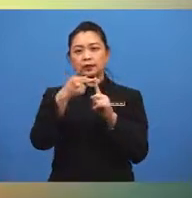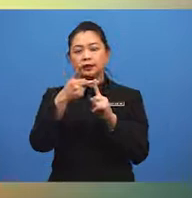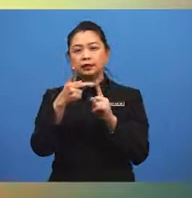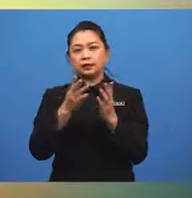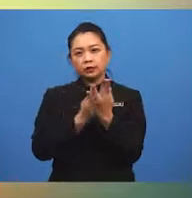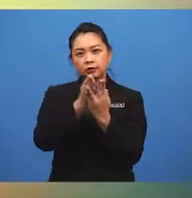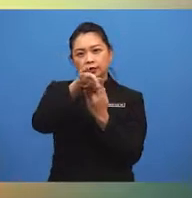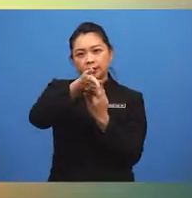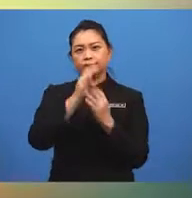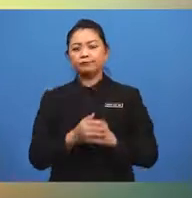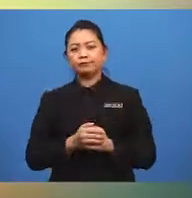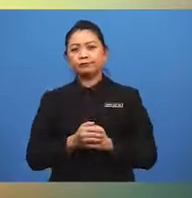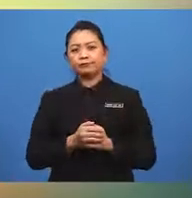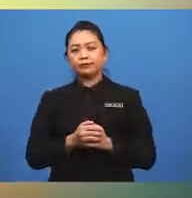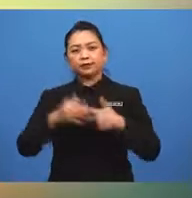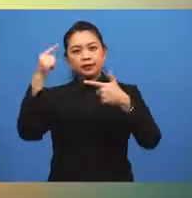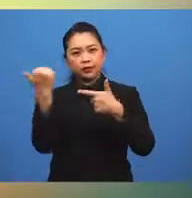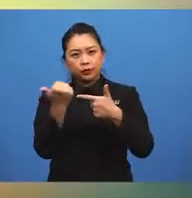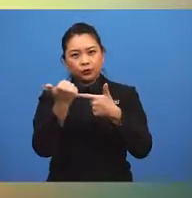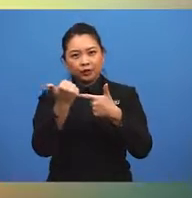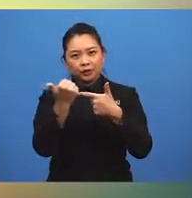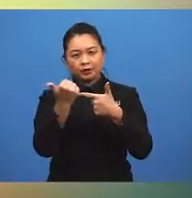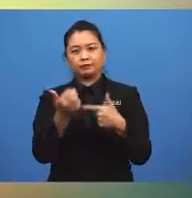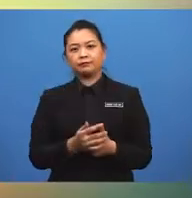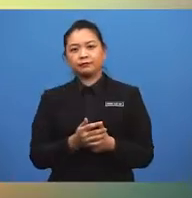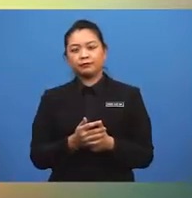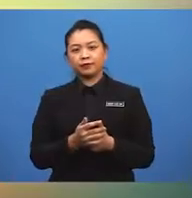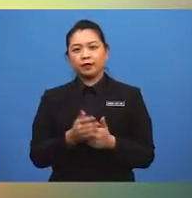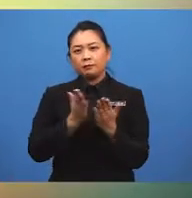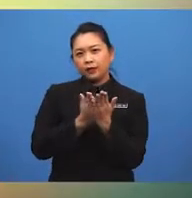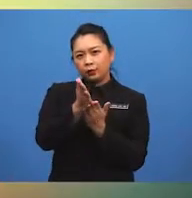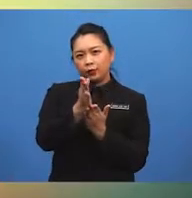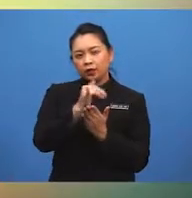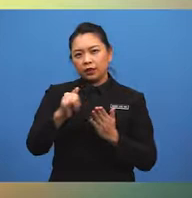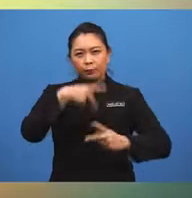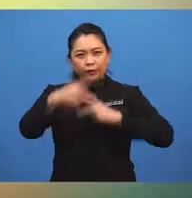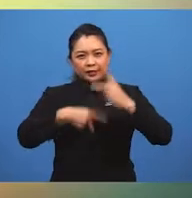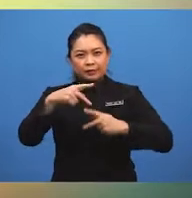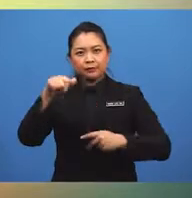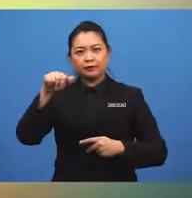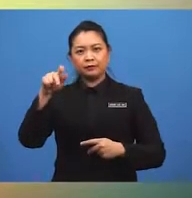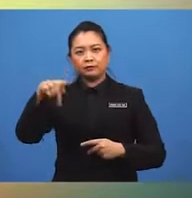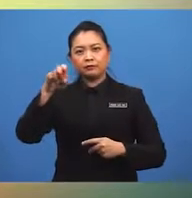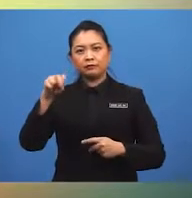konduksi. Yang kedua, melalui proses pendopan.